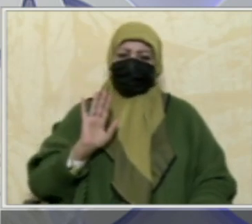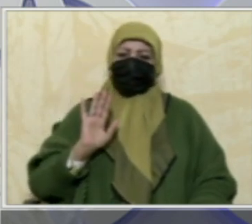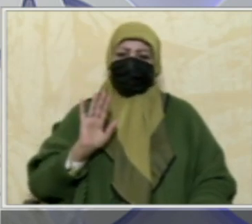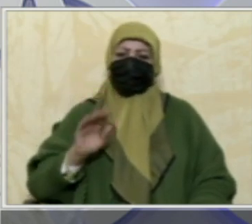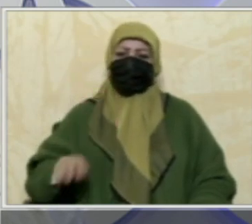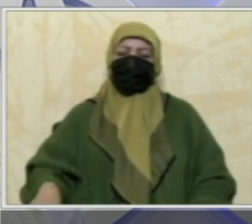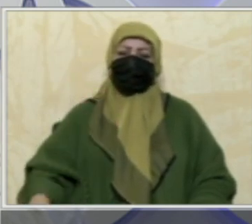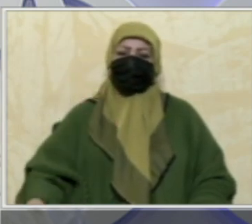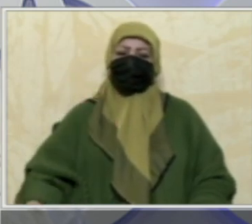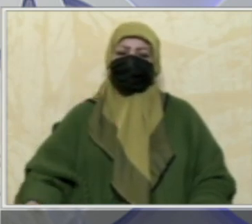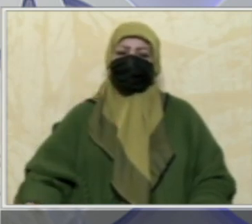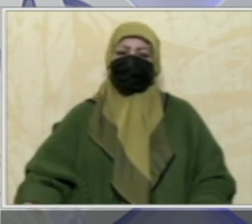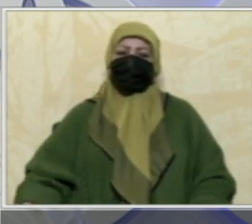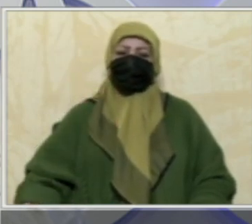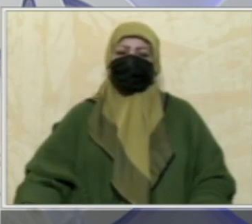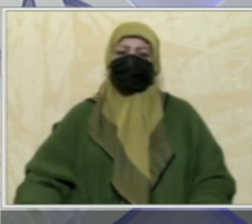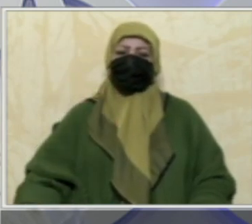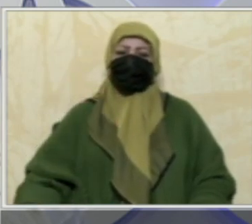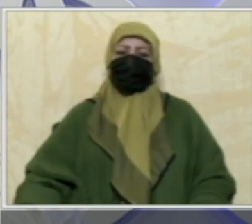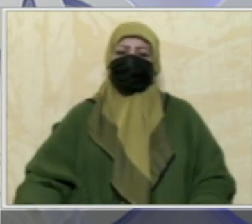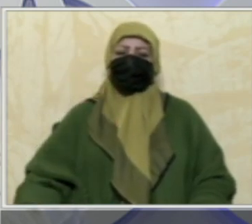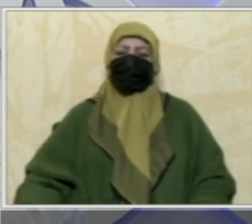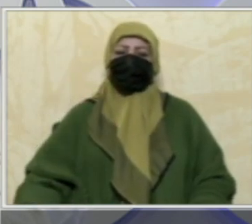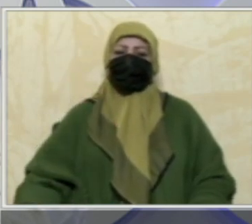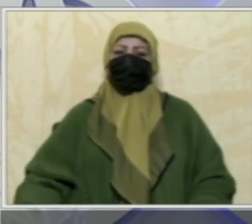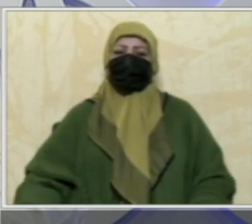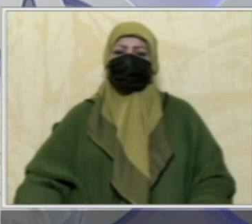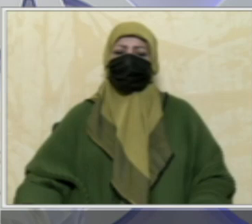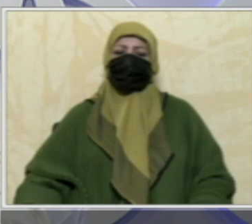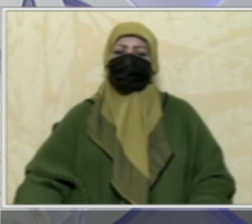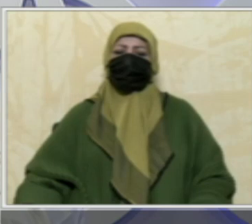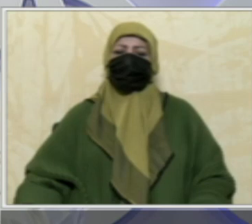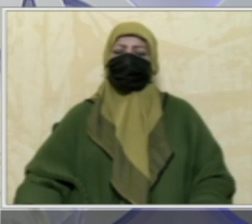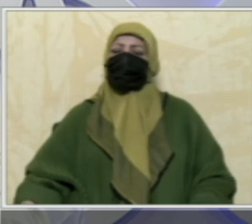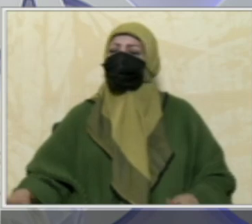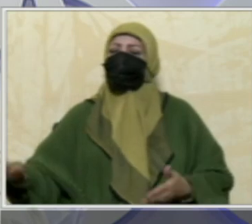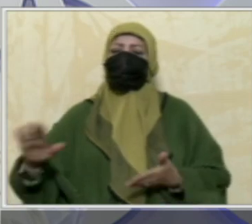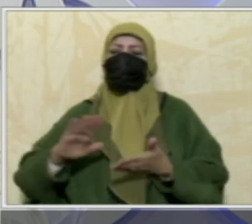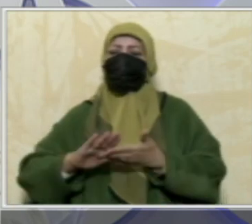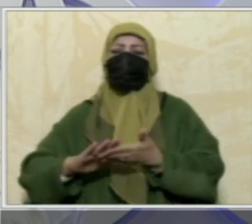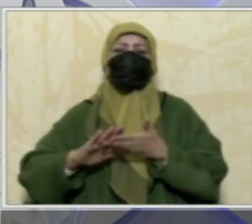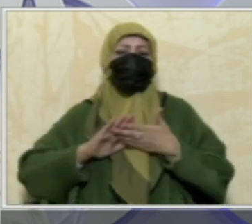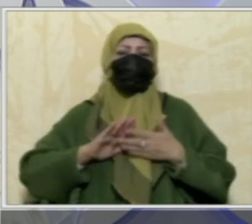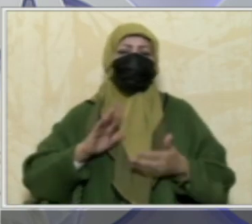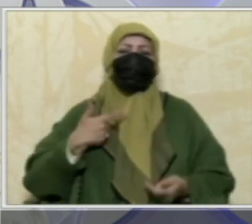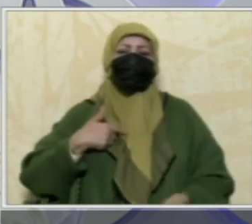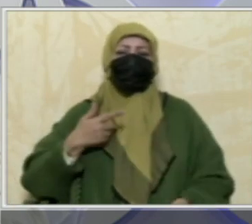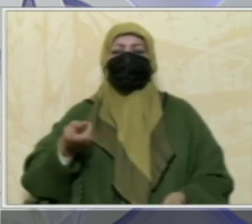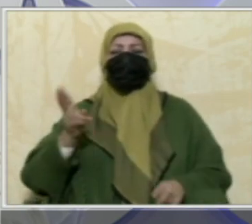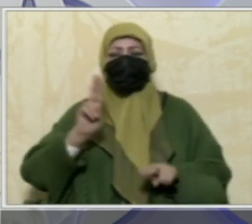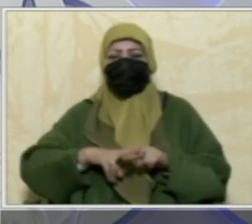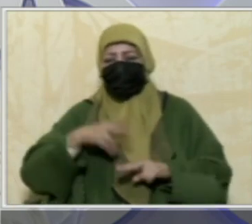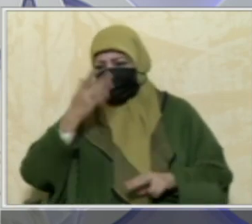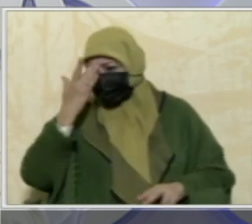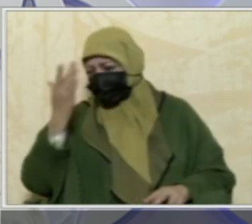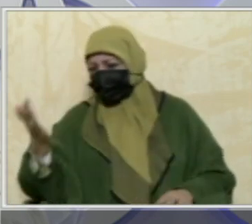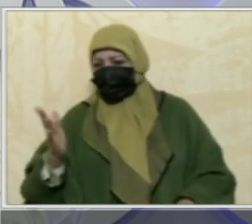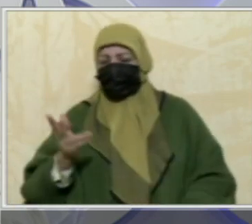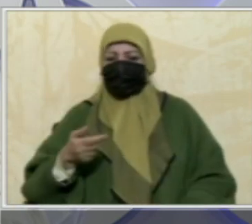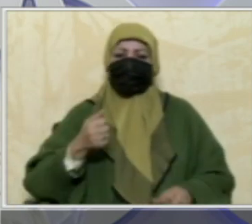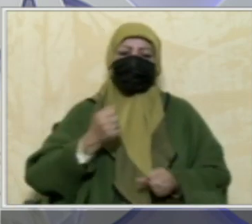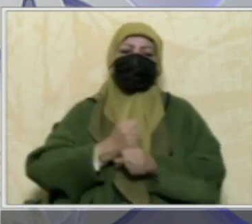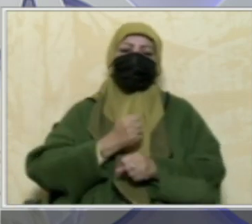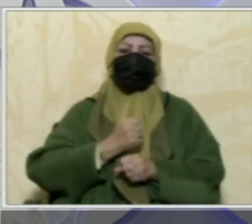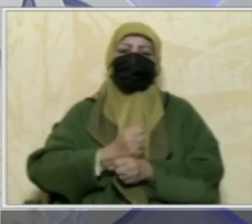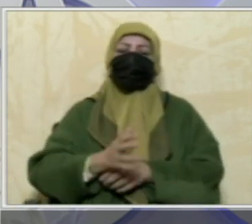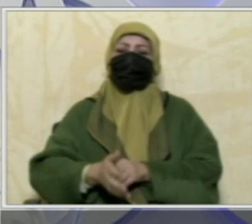ايش هو المعروف اللي قام به هل المعروف واجب عليه فعله ولا لا يجب عليه فعله يعني هل